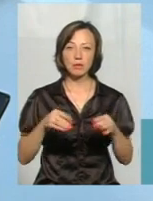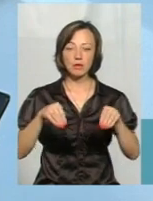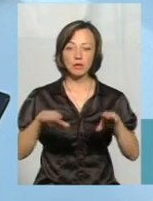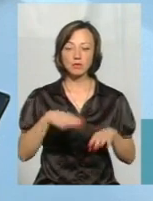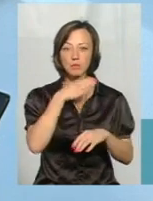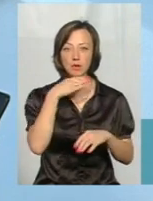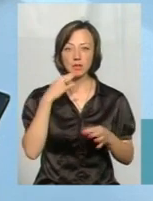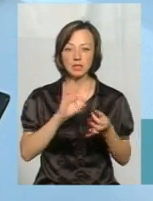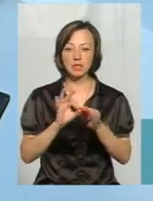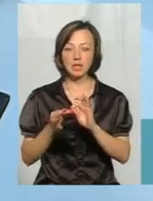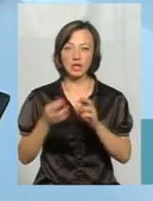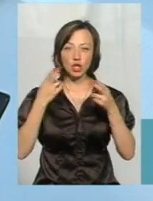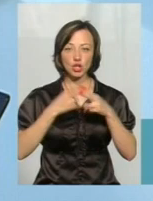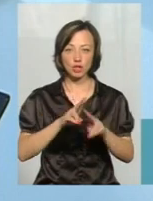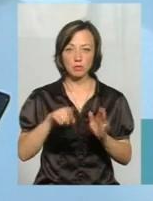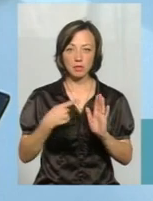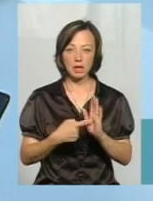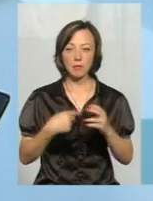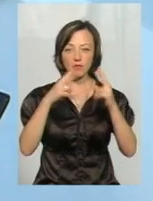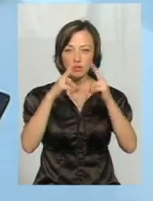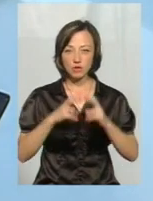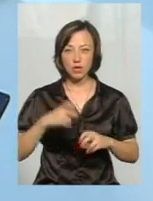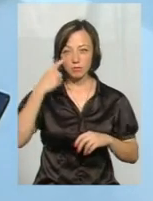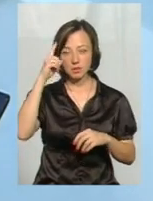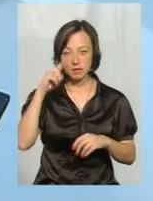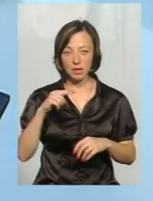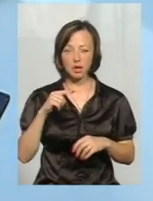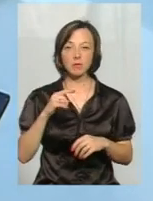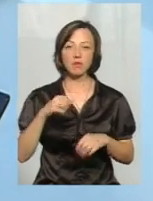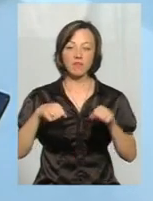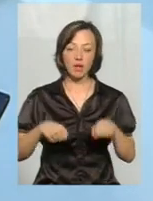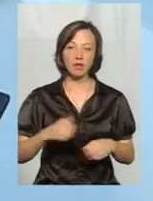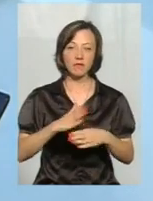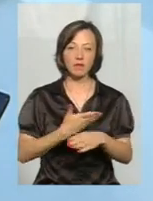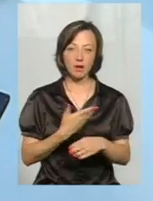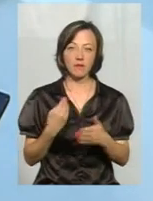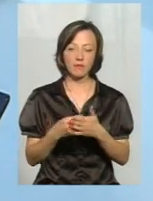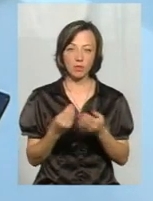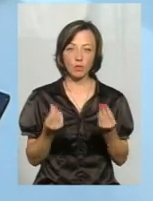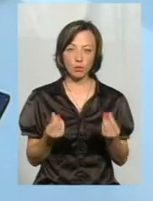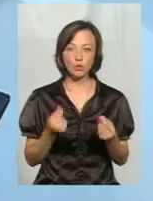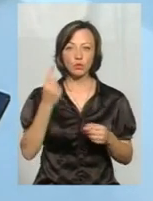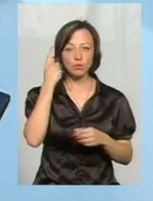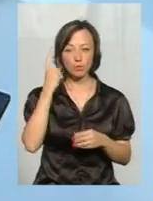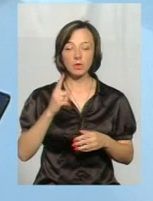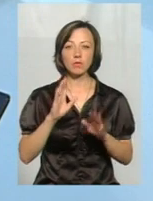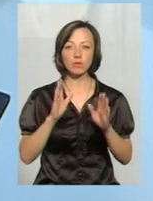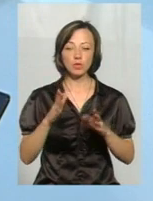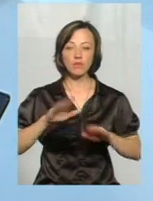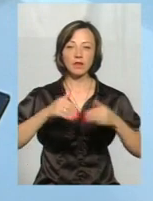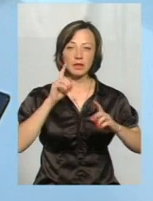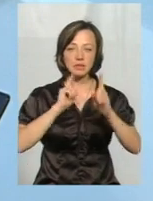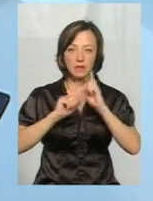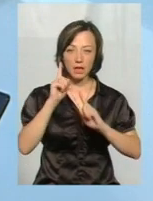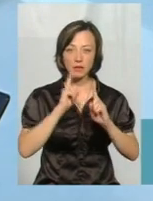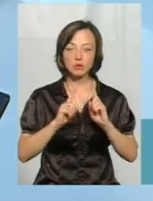багато таких складних питань технічних. Ми їх вивчаємо, ми їх знаємо. Влада нас виділяє на це діло кошти. Я думаю, що буде весняна сесія. Нам